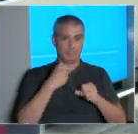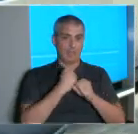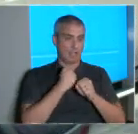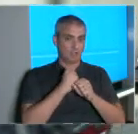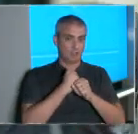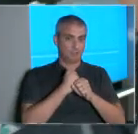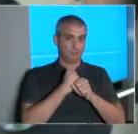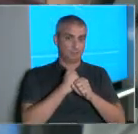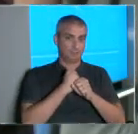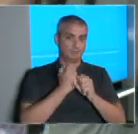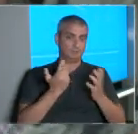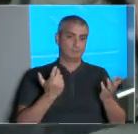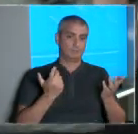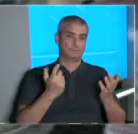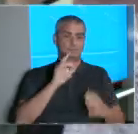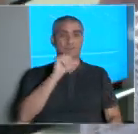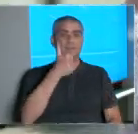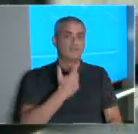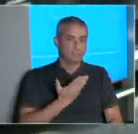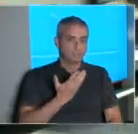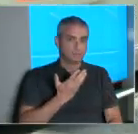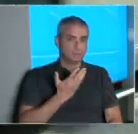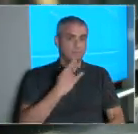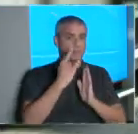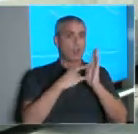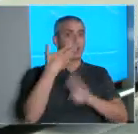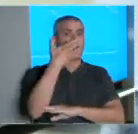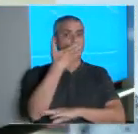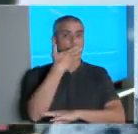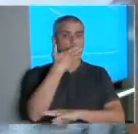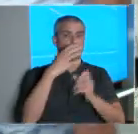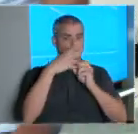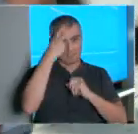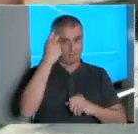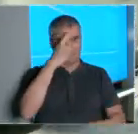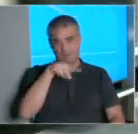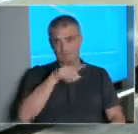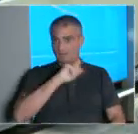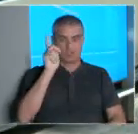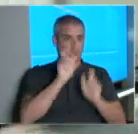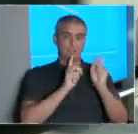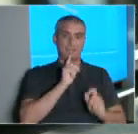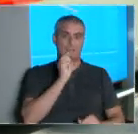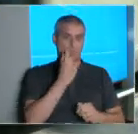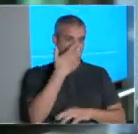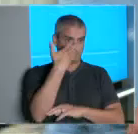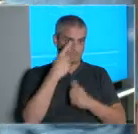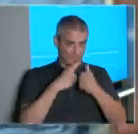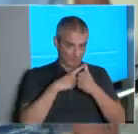לעשות. קודם כל, ביטול חוק הלאום לחברה הערבית ולכל האזרחים המיעוטים